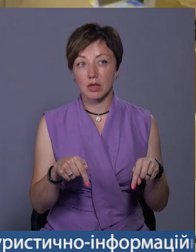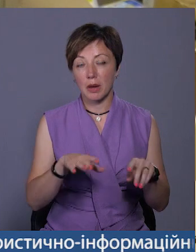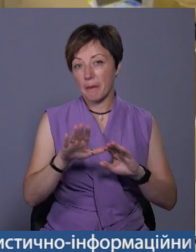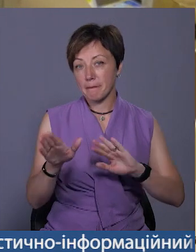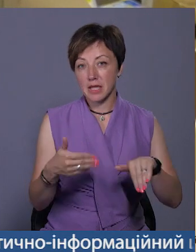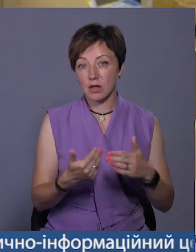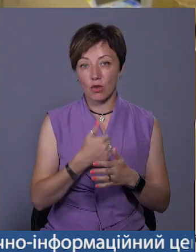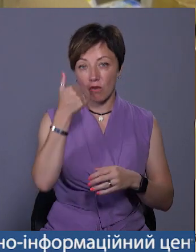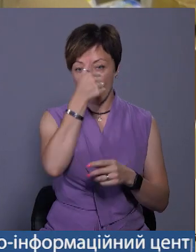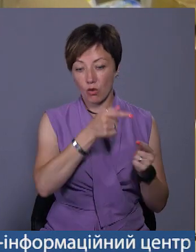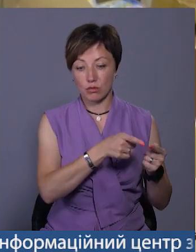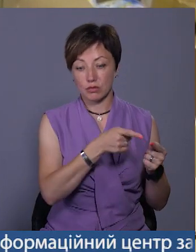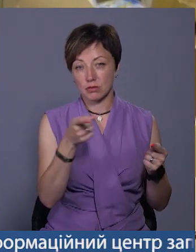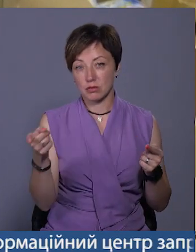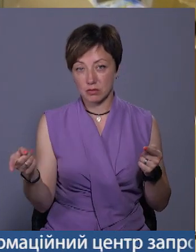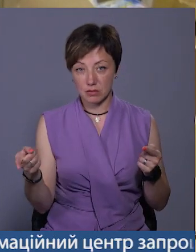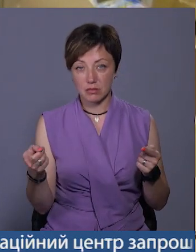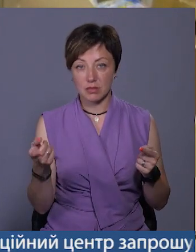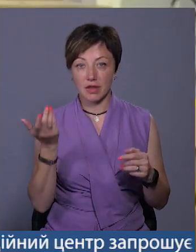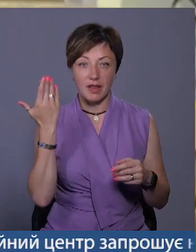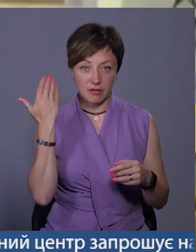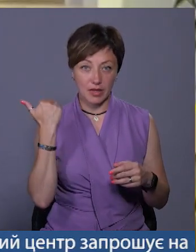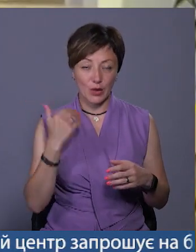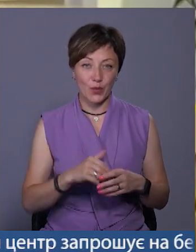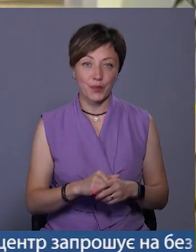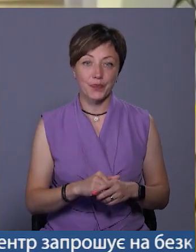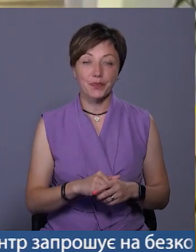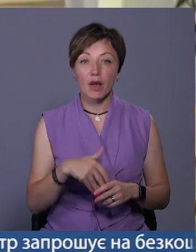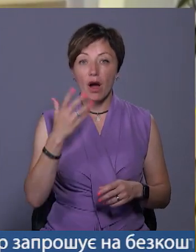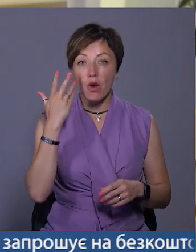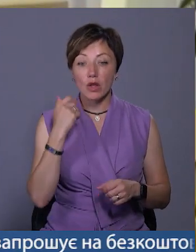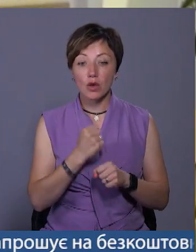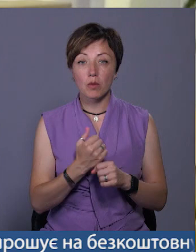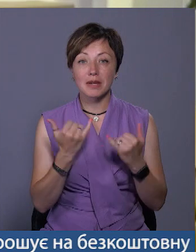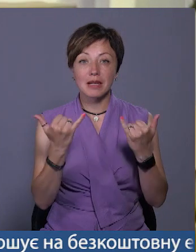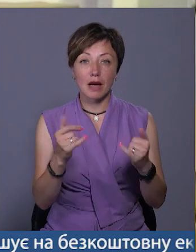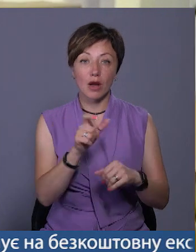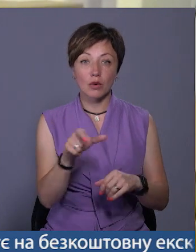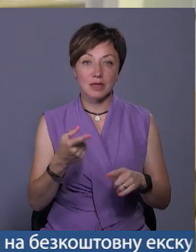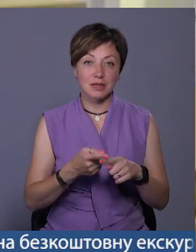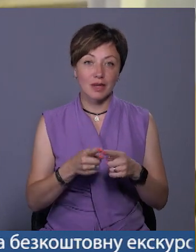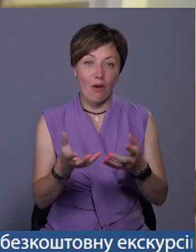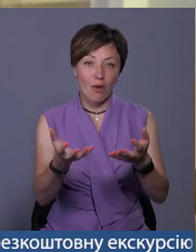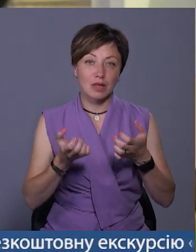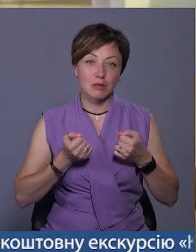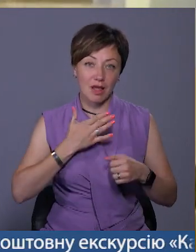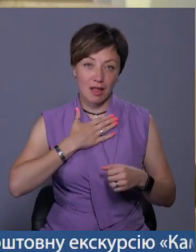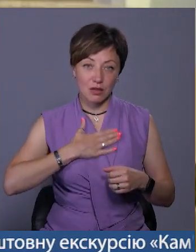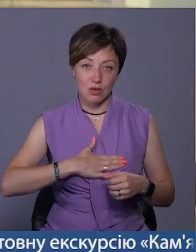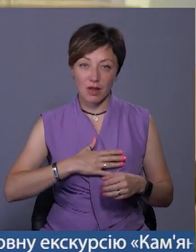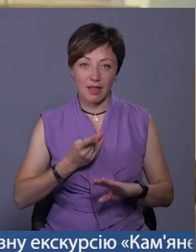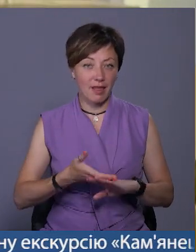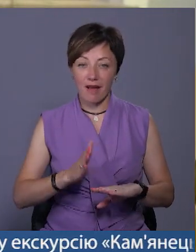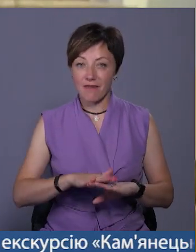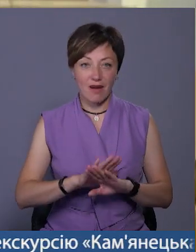після нового року вже доволі таки давно. Коли ти робиш щось для людей, ти від цього насолоду отримуєш. Тому не важко,